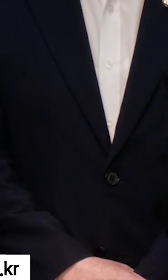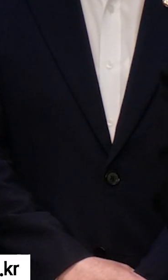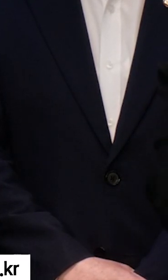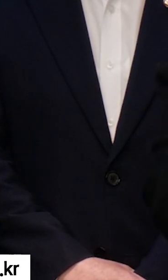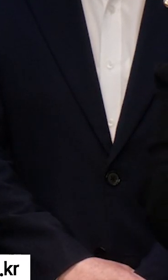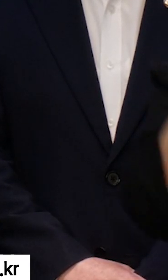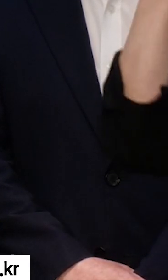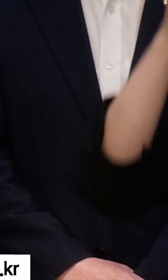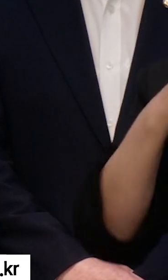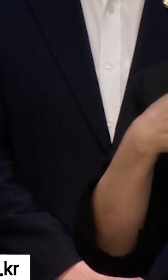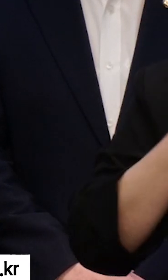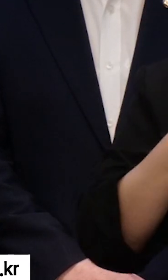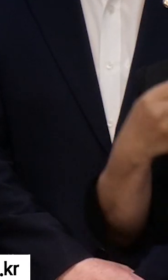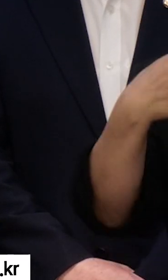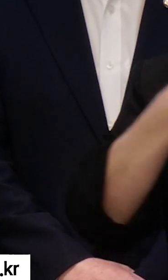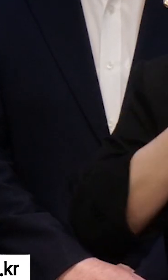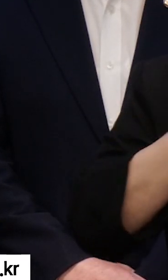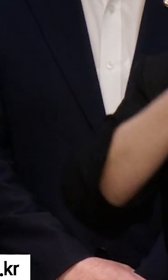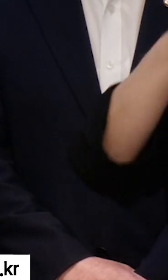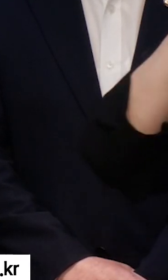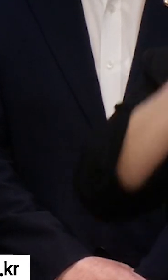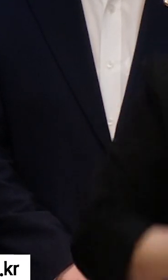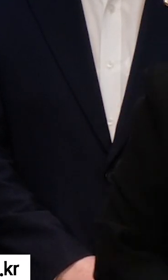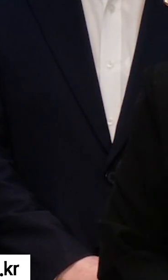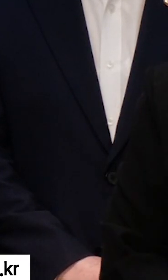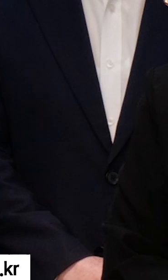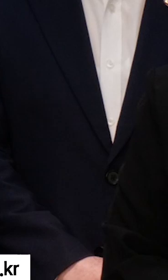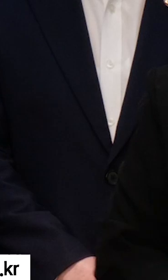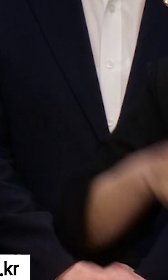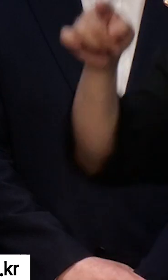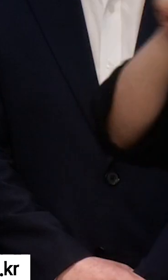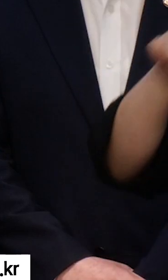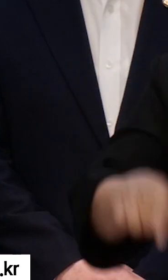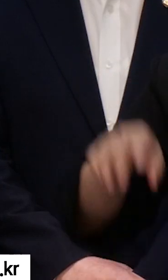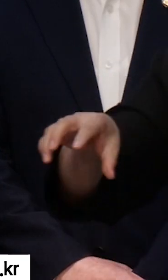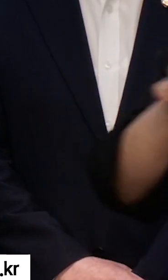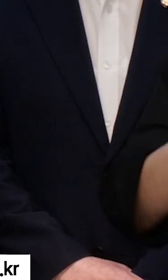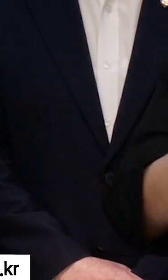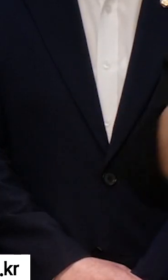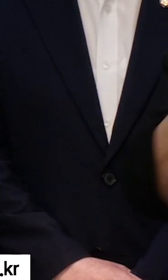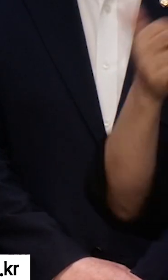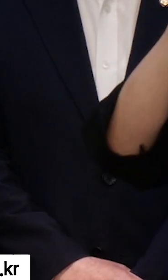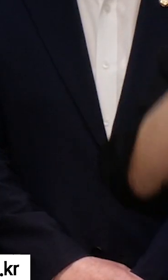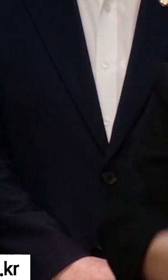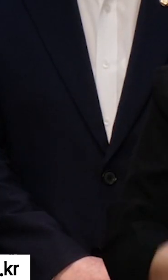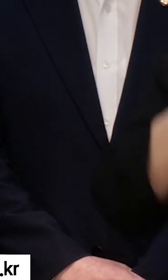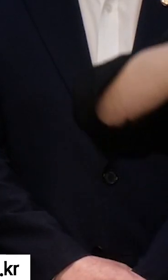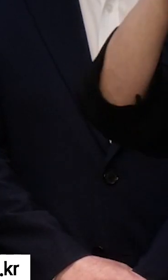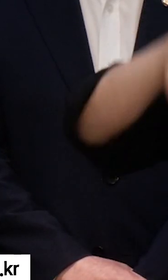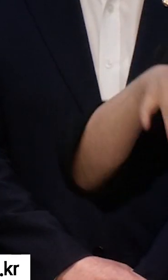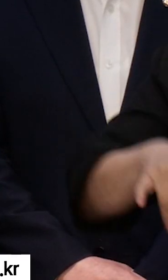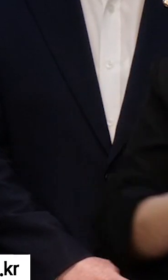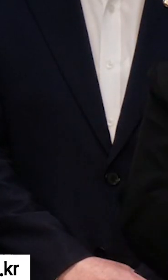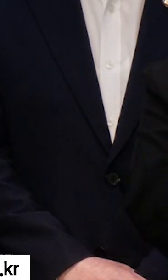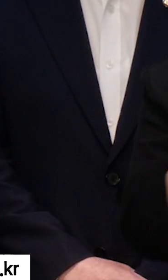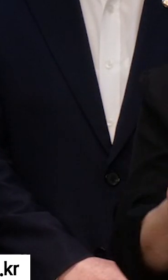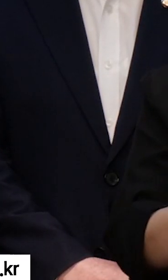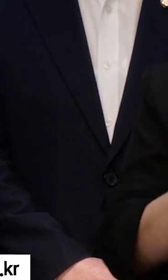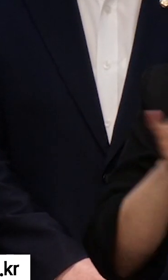있는 행보였습니다. 전국 곳곳에서 폭우와 산사태 등으로 사망,